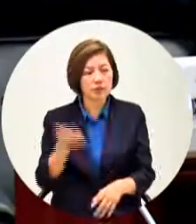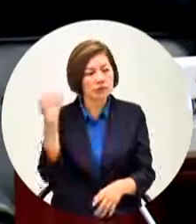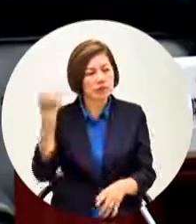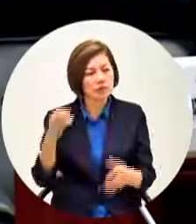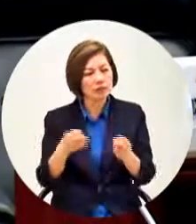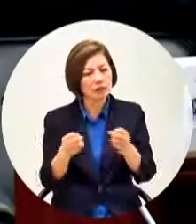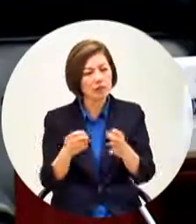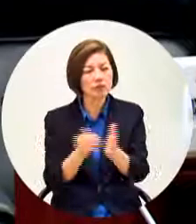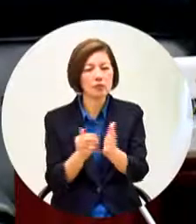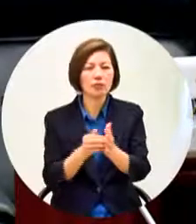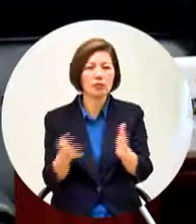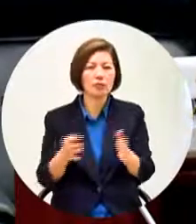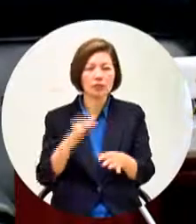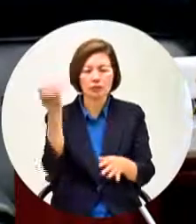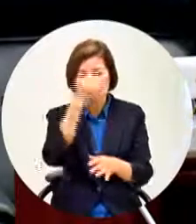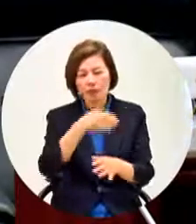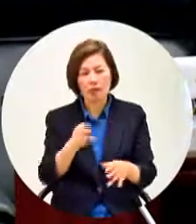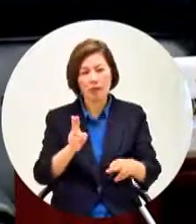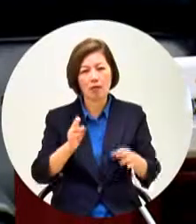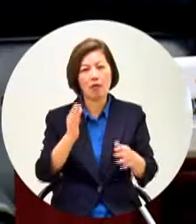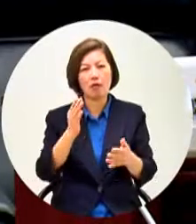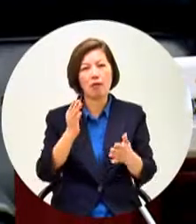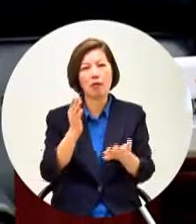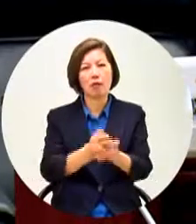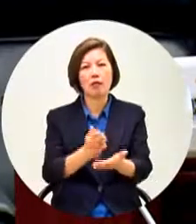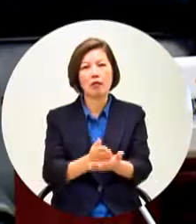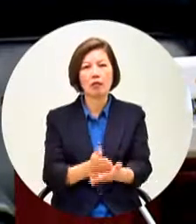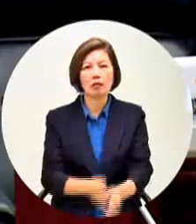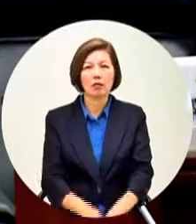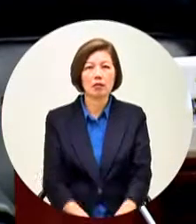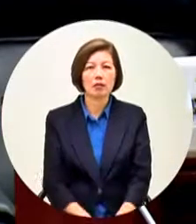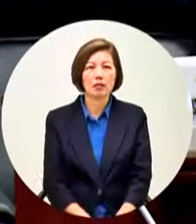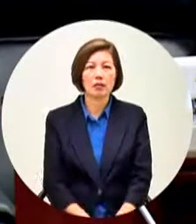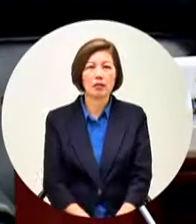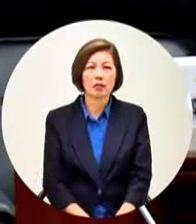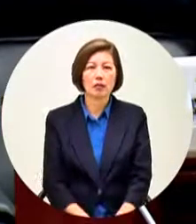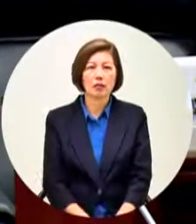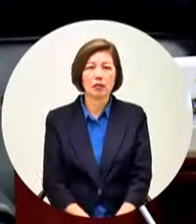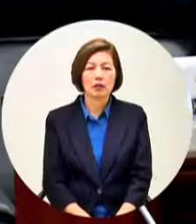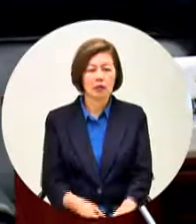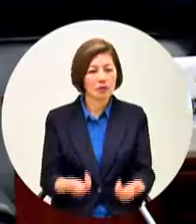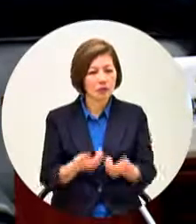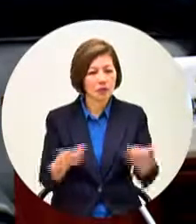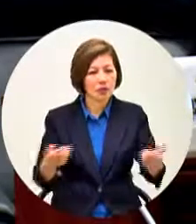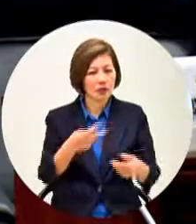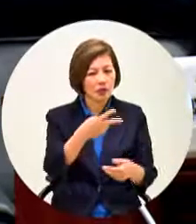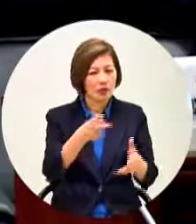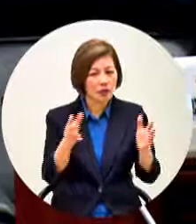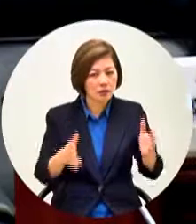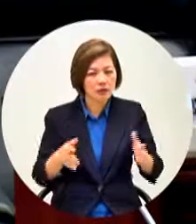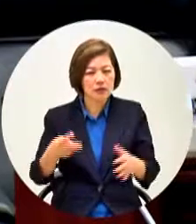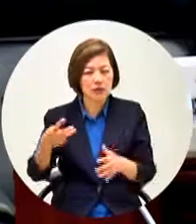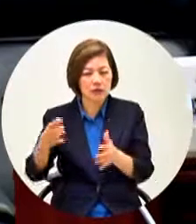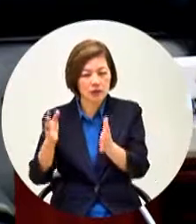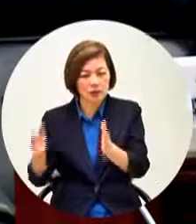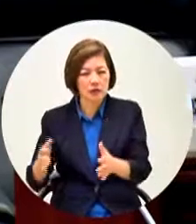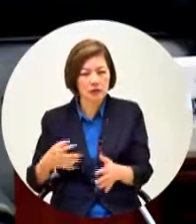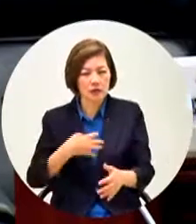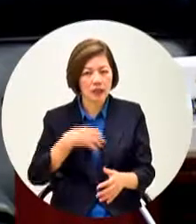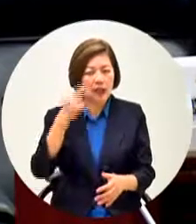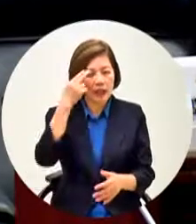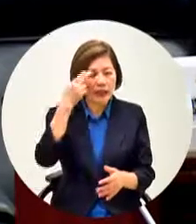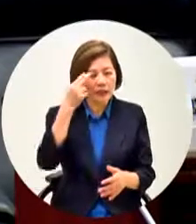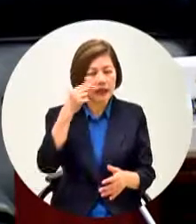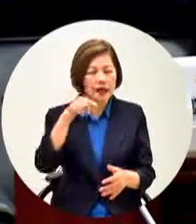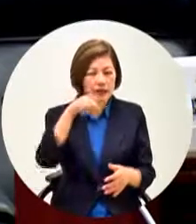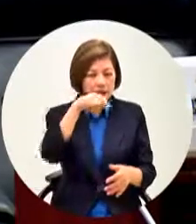停伊啦。嘛无因，我知影，敢若讲要分做两期啊、三期，要对阿恁迄边延续